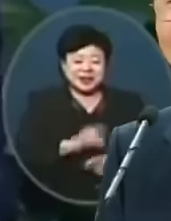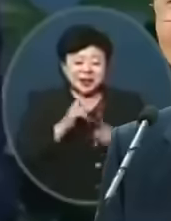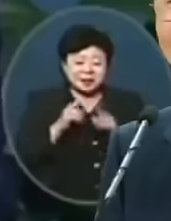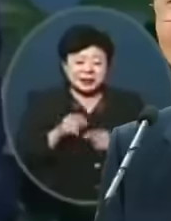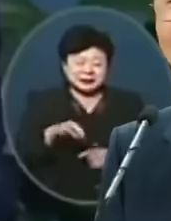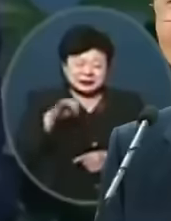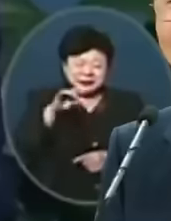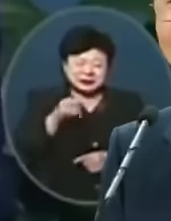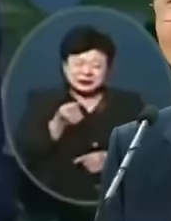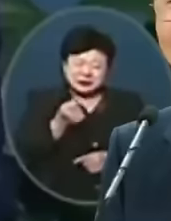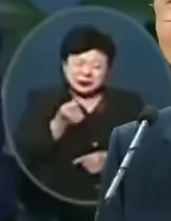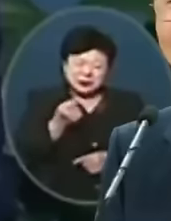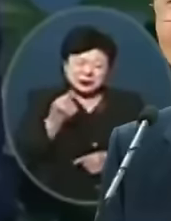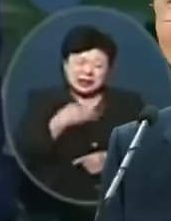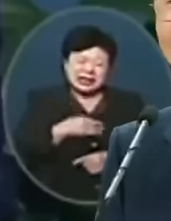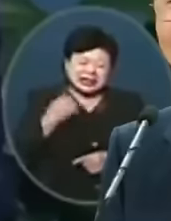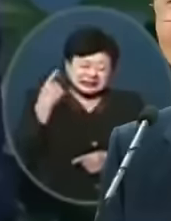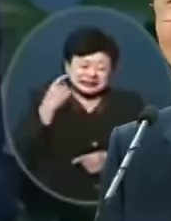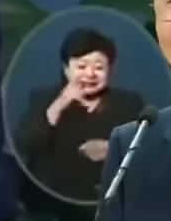말을 알아들을 정도가 됐을 때